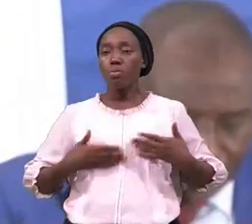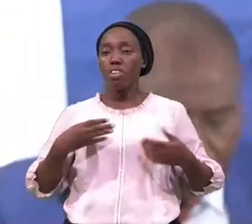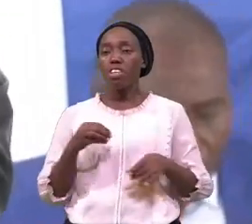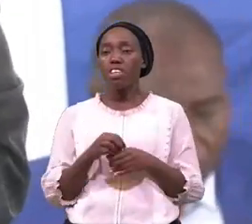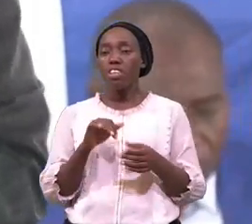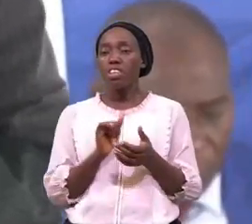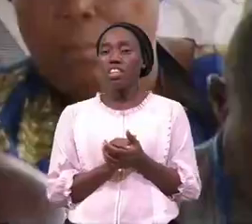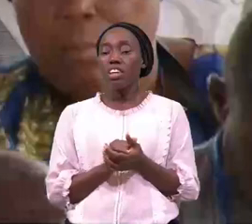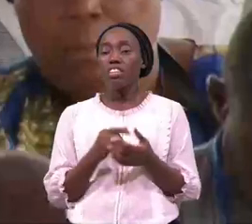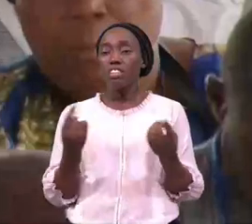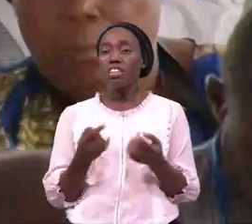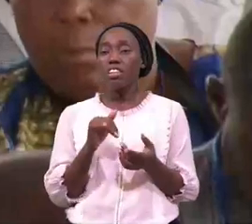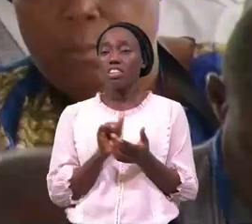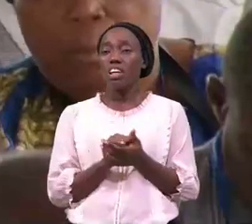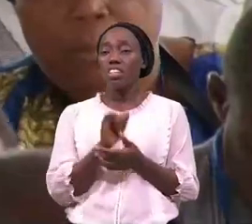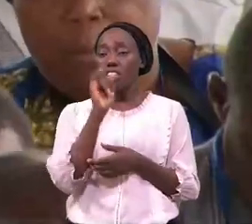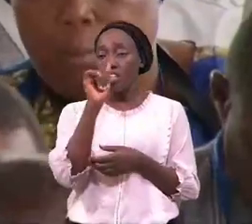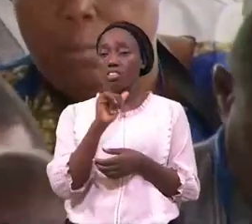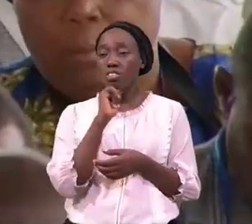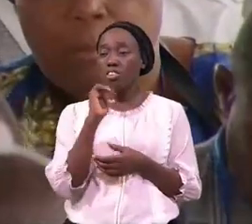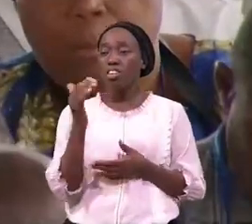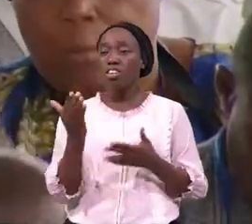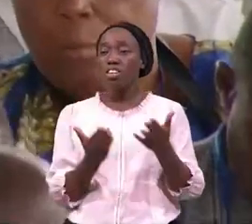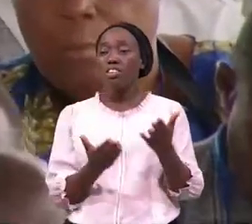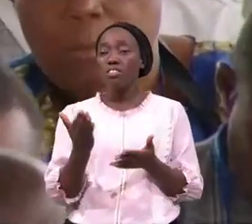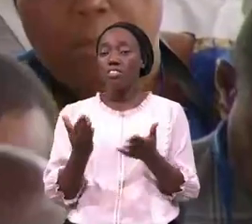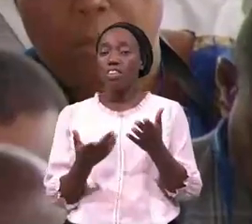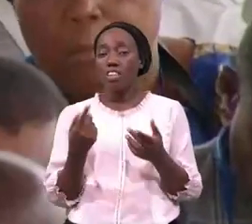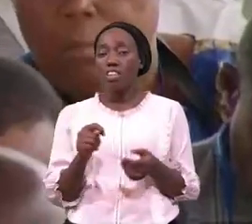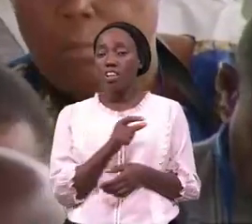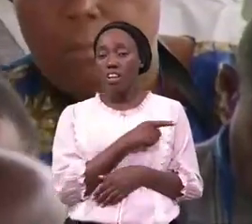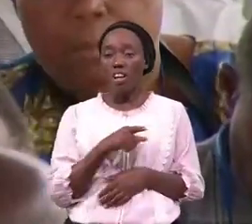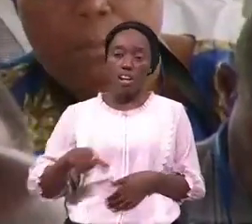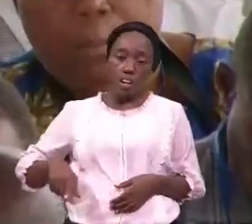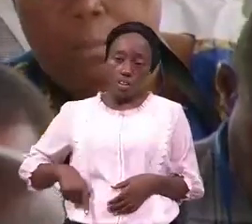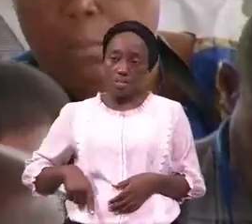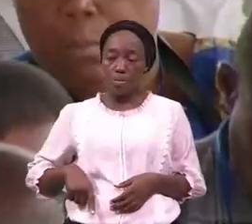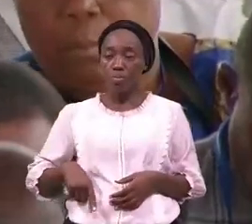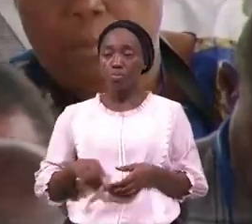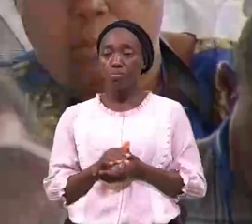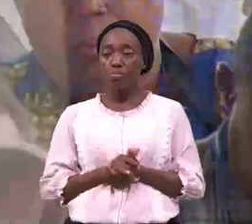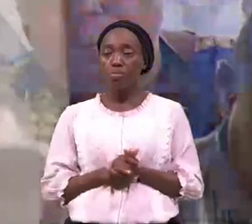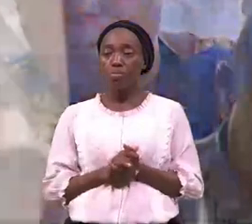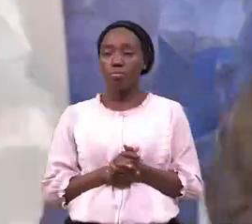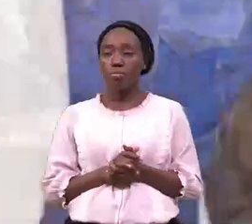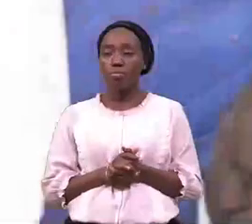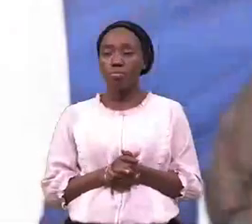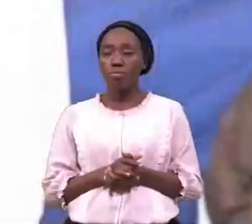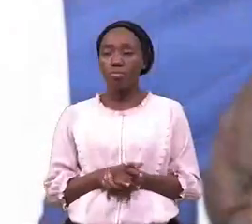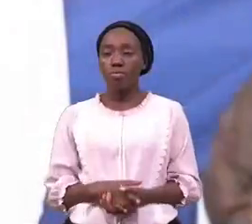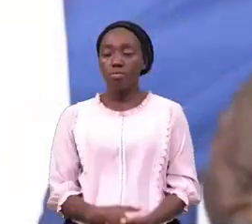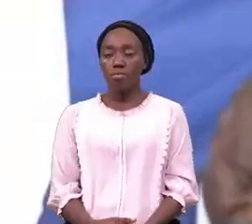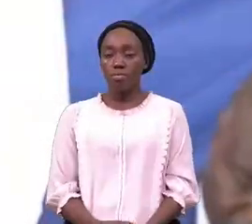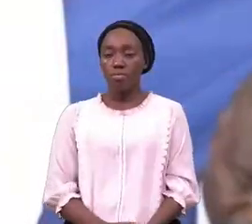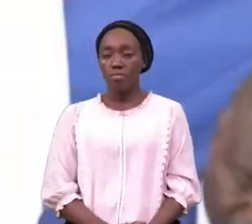je disais donc le vendredi que lorsque nous prêchons la parole de Dieu qui a touché, pincé le cœur des gens et que les gens sont prêts, veulent se repentir.